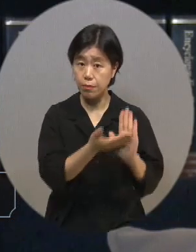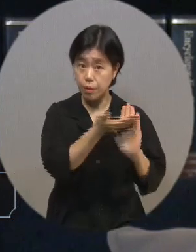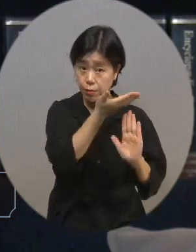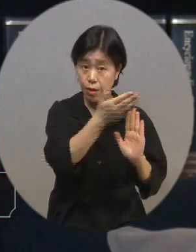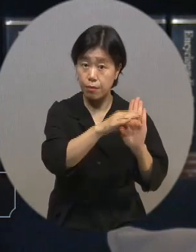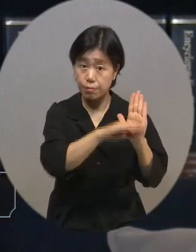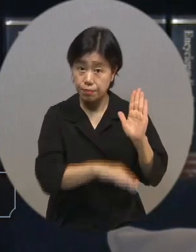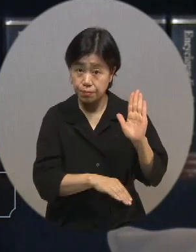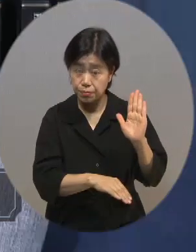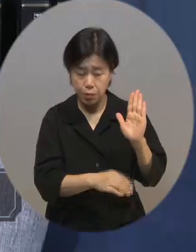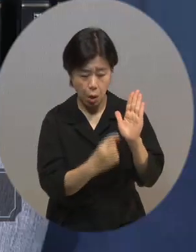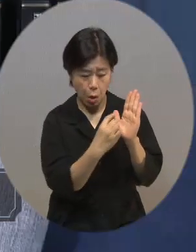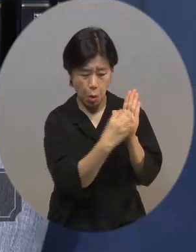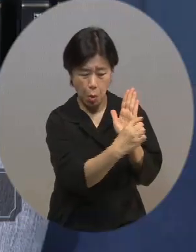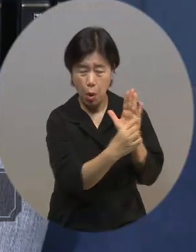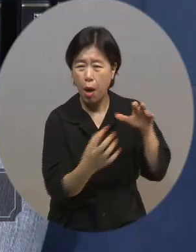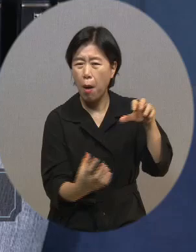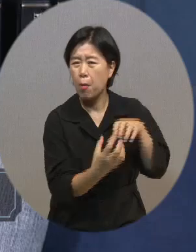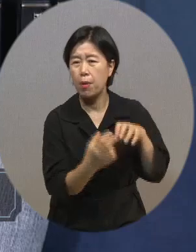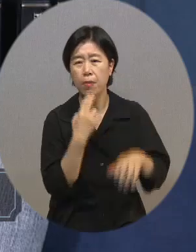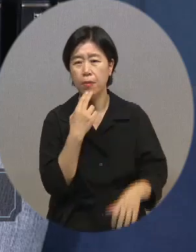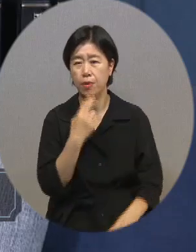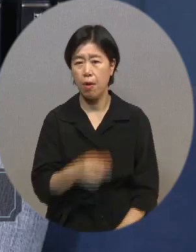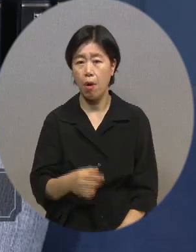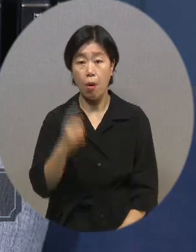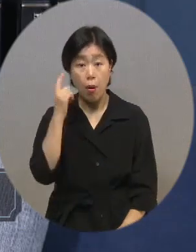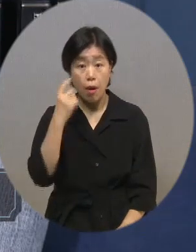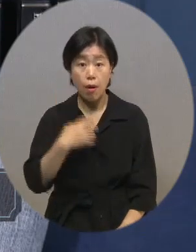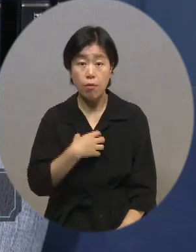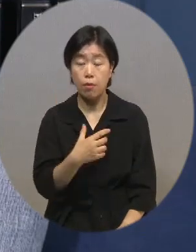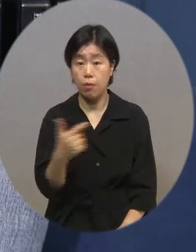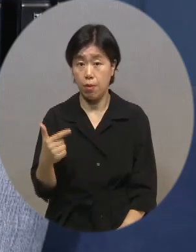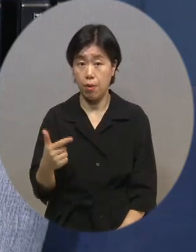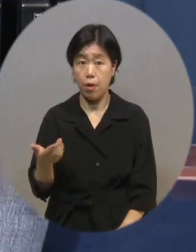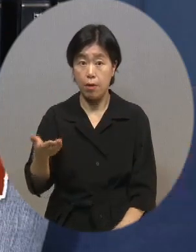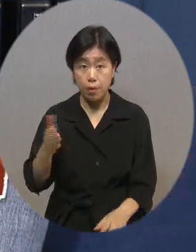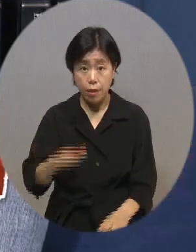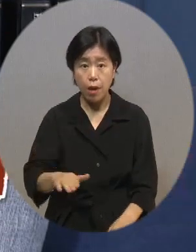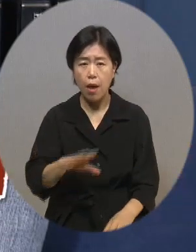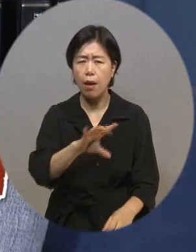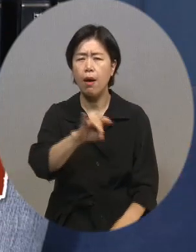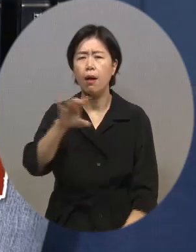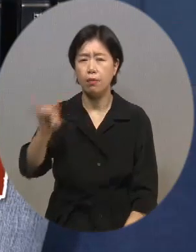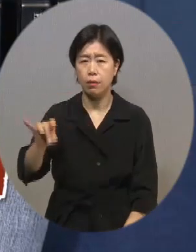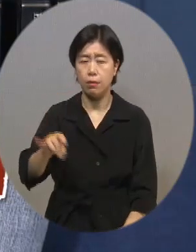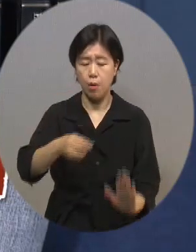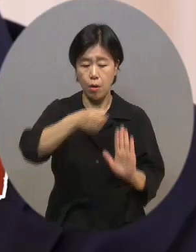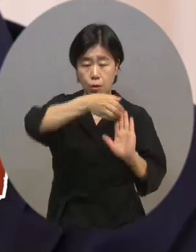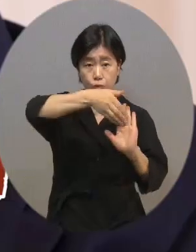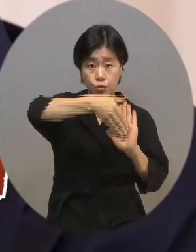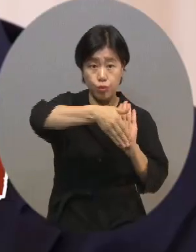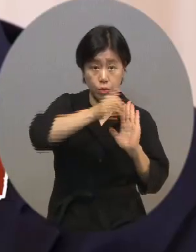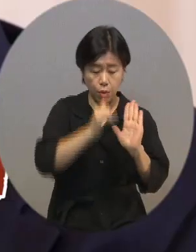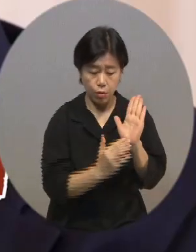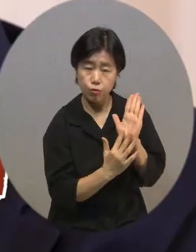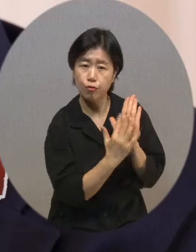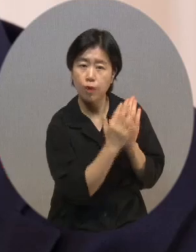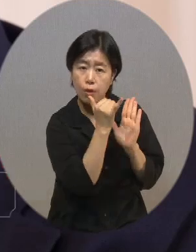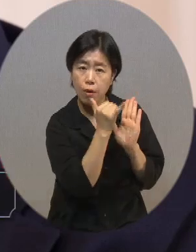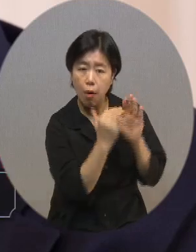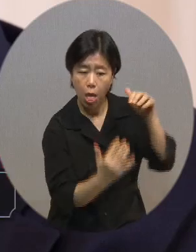선상에 내려가질 않습니다. 위험하기 때문에. 근데 가끔씩 북한이 내려오고 우리도 갑니다.